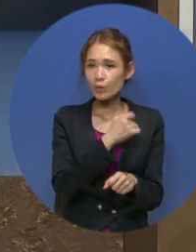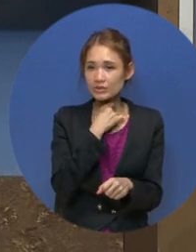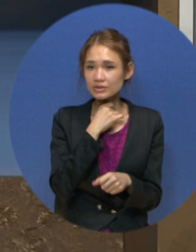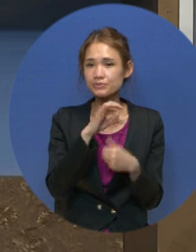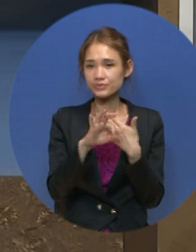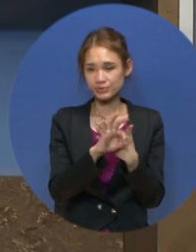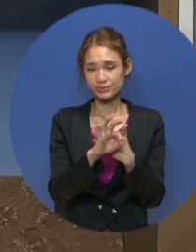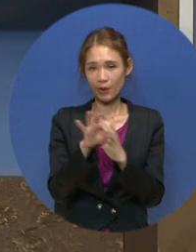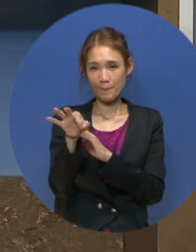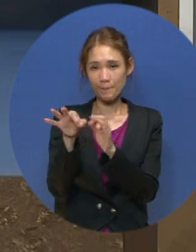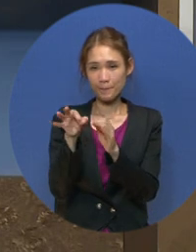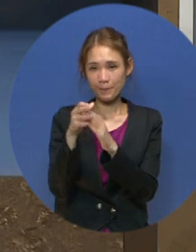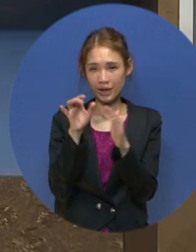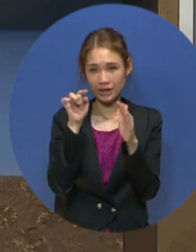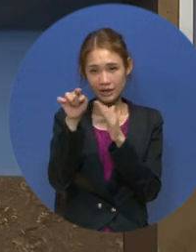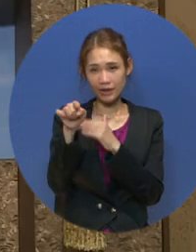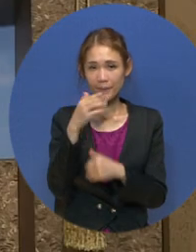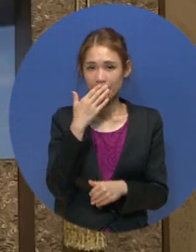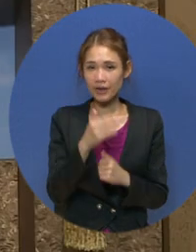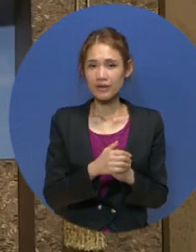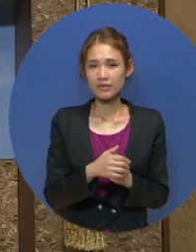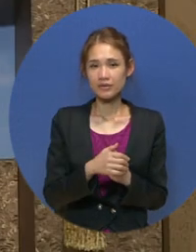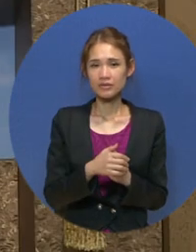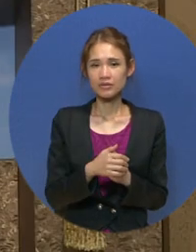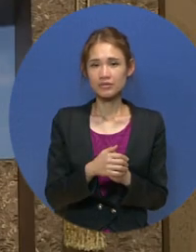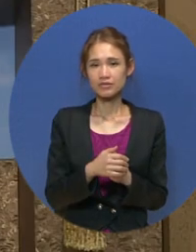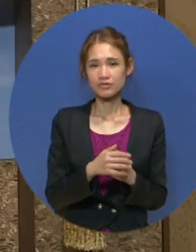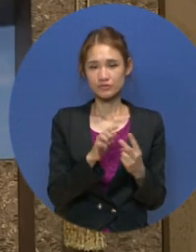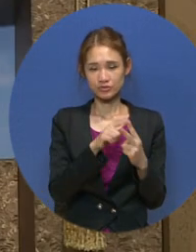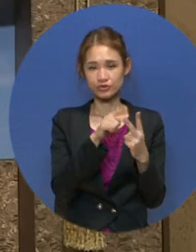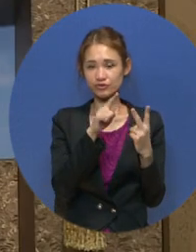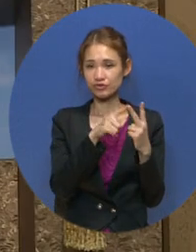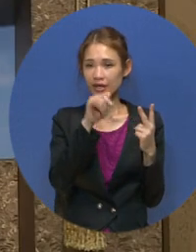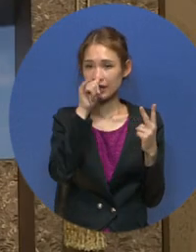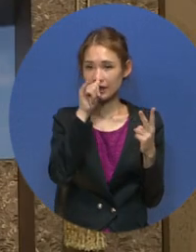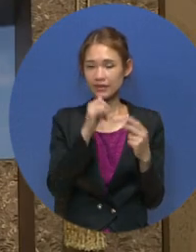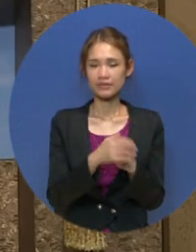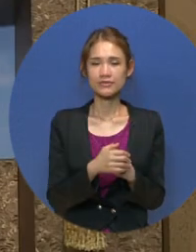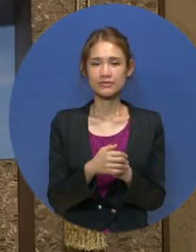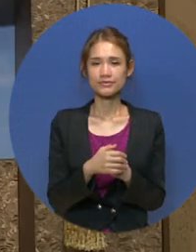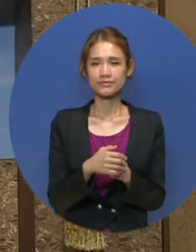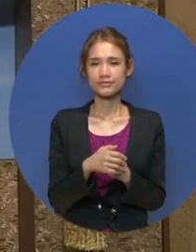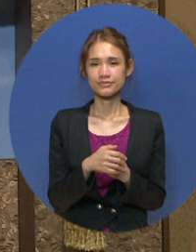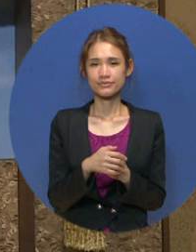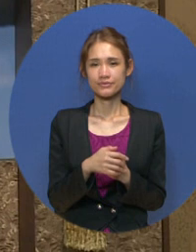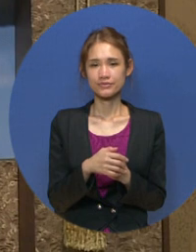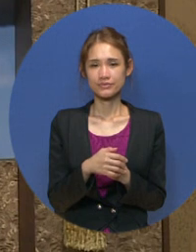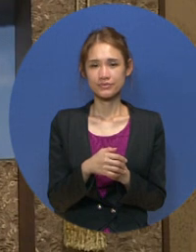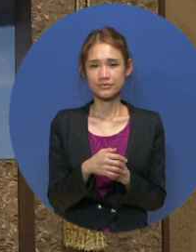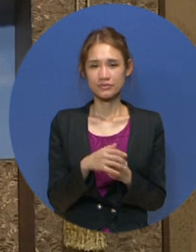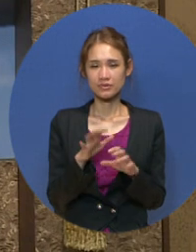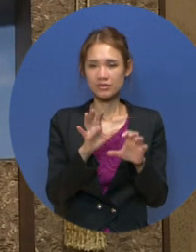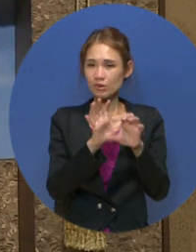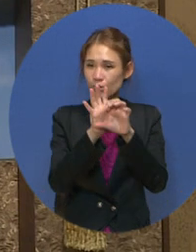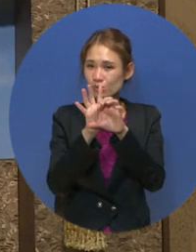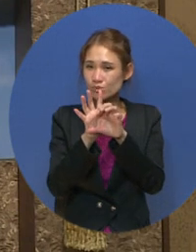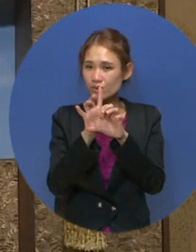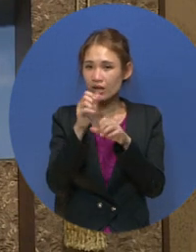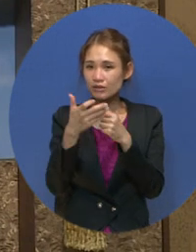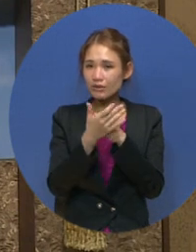그 매장을 방문하면 네, 되나요? 오프라인과 온라인 두 가지가 있습니다. 네. 저희가 코로나가 오기